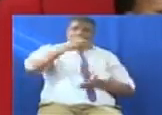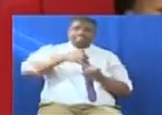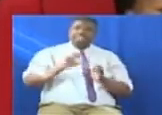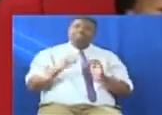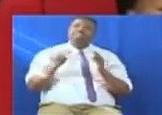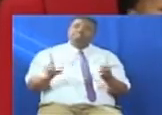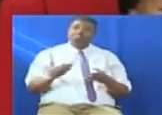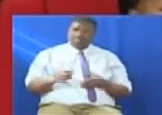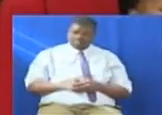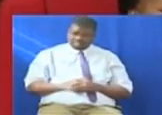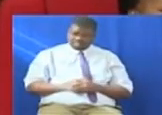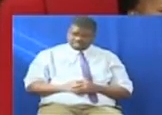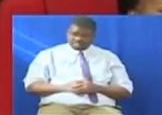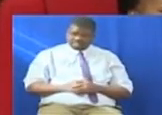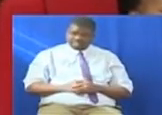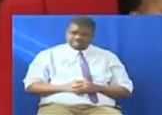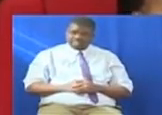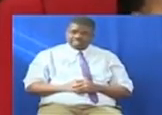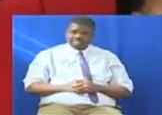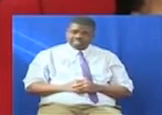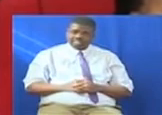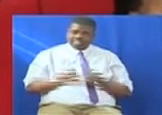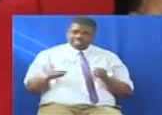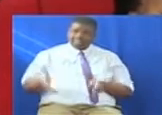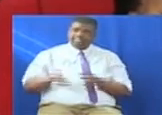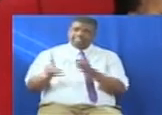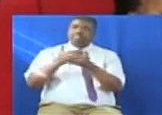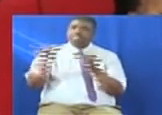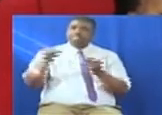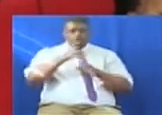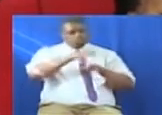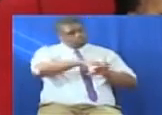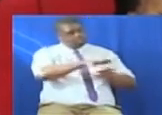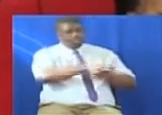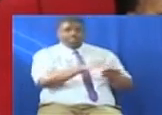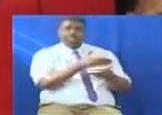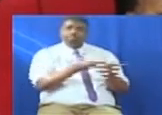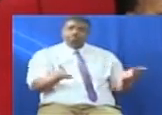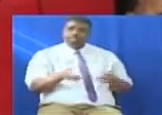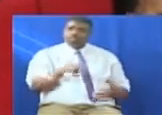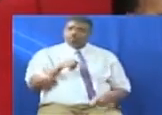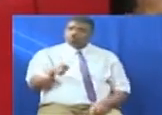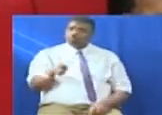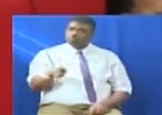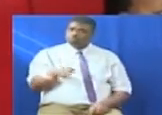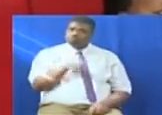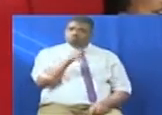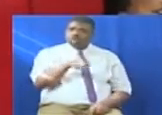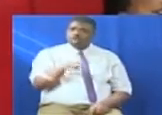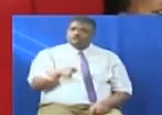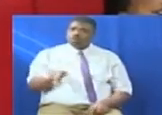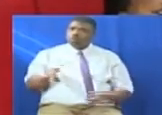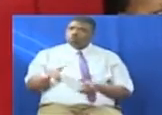gani. Hamna namna nyingine kulielezea, huu ni uzalendo mkubwa sana kwa kiongozi Mungu